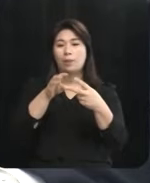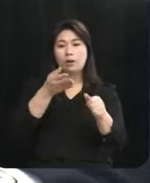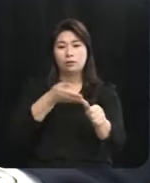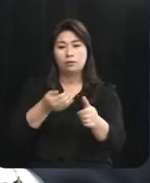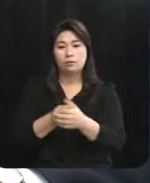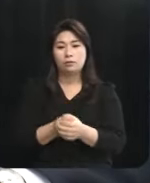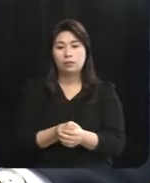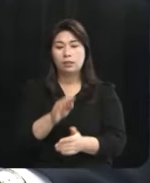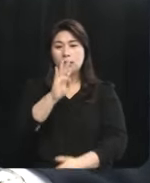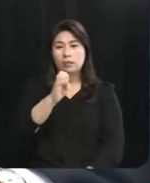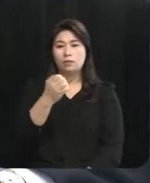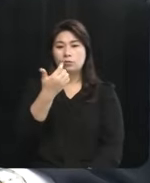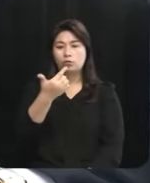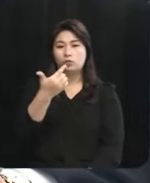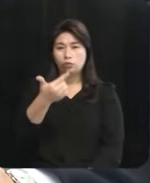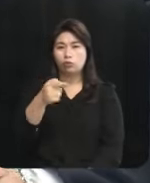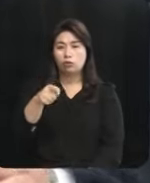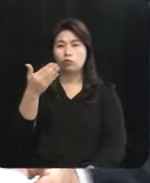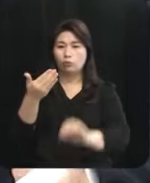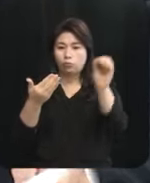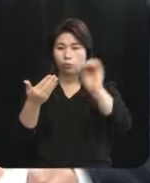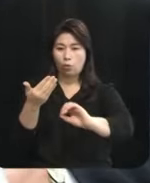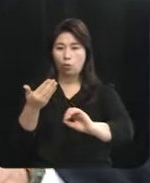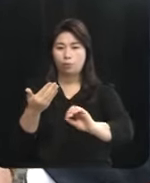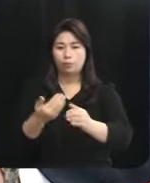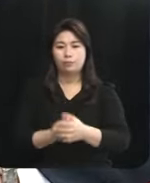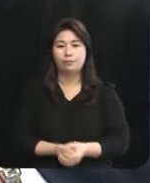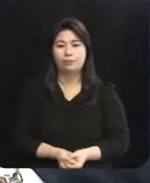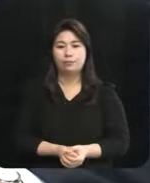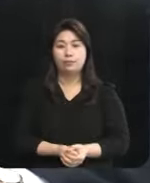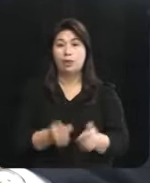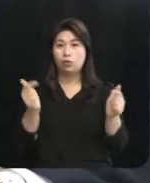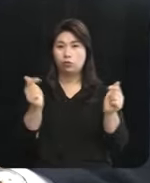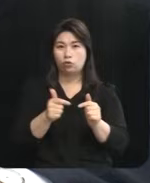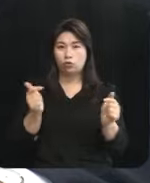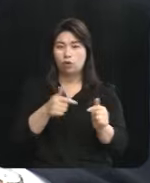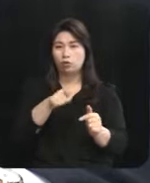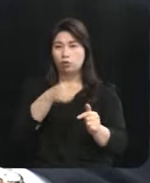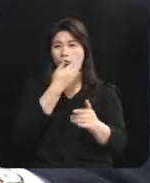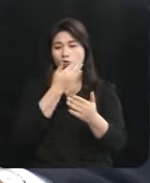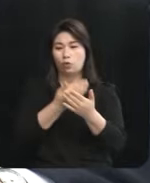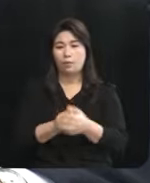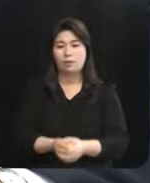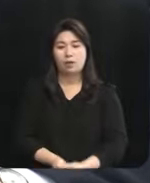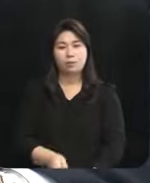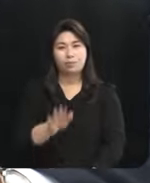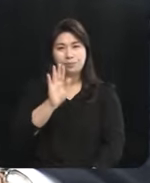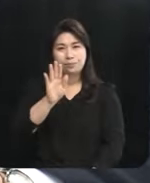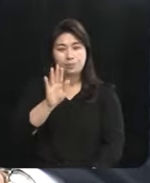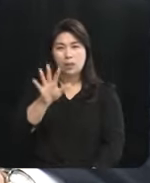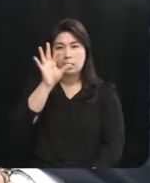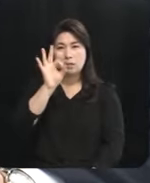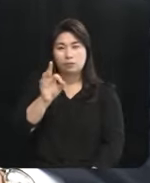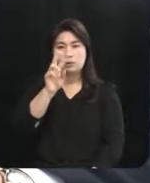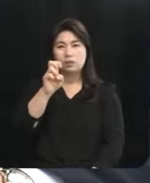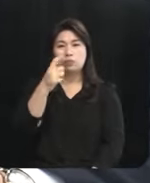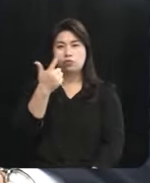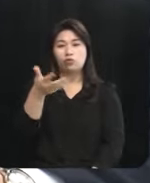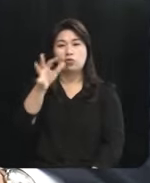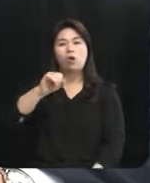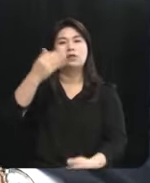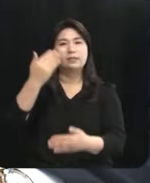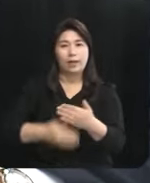저는 46.9% 금액을 잘 모르시는 것 같은데요 줄어들었다라는 게 중요합니다 금액은 26억 삭감입니다